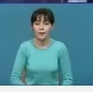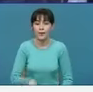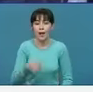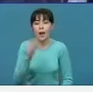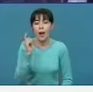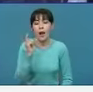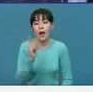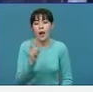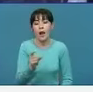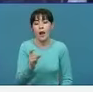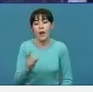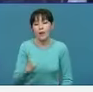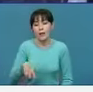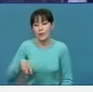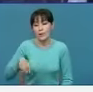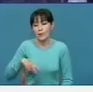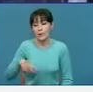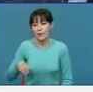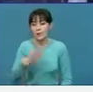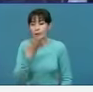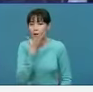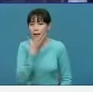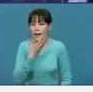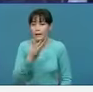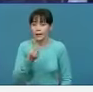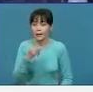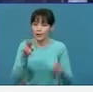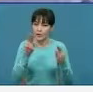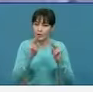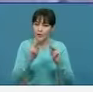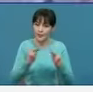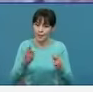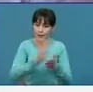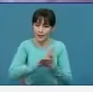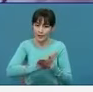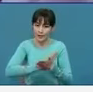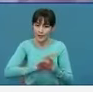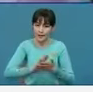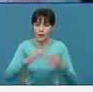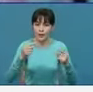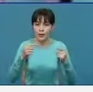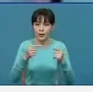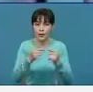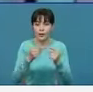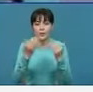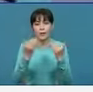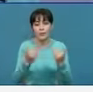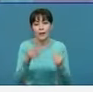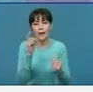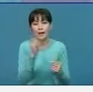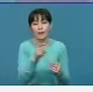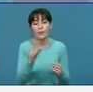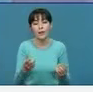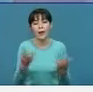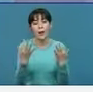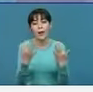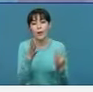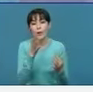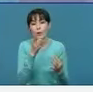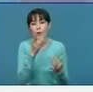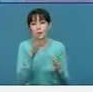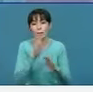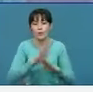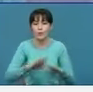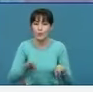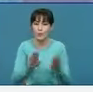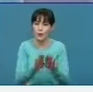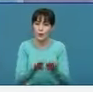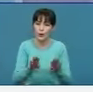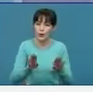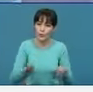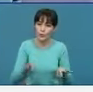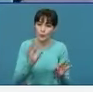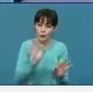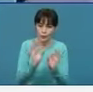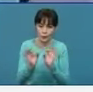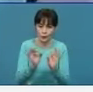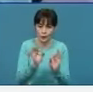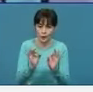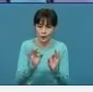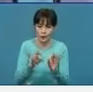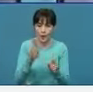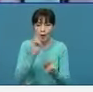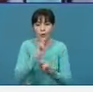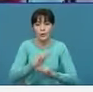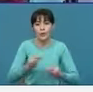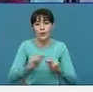әдебиеті әдеміліктің, іңкәрліктің, шынайылықтың қайнар көзі. Ал ондағы кейіпкерлер қай заманда болмасын оқушысын оң жолға салады.